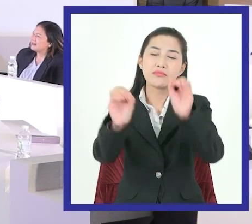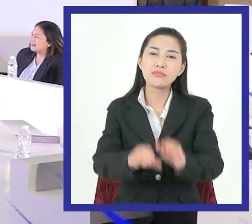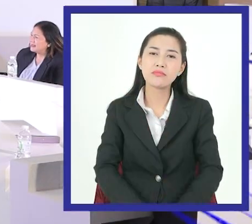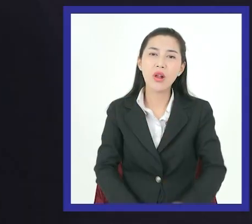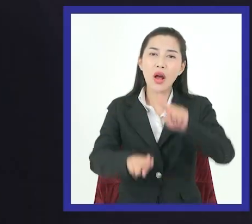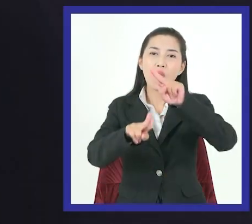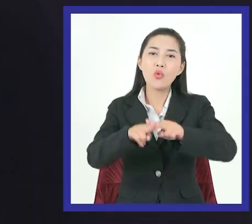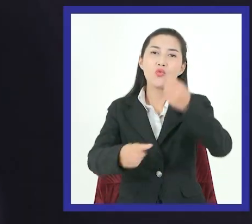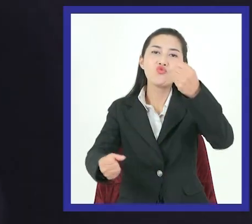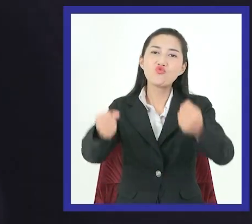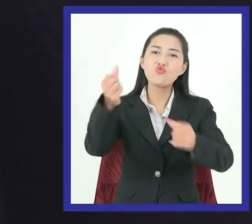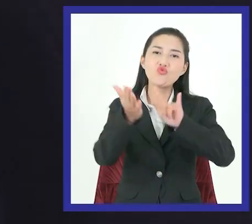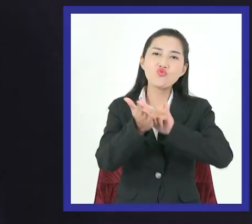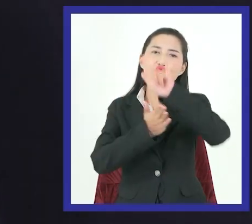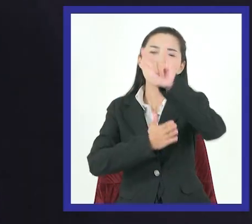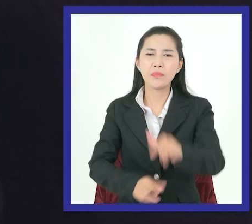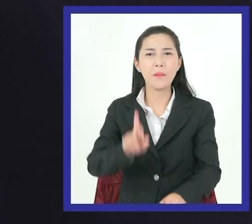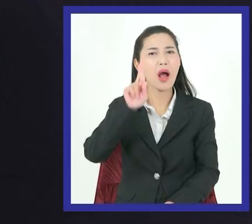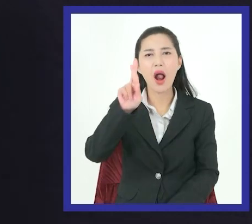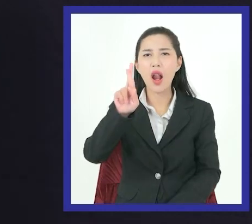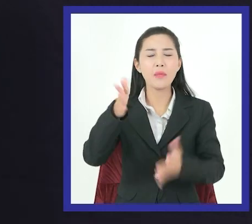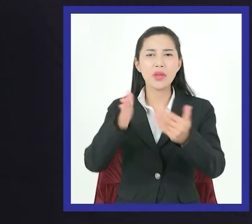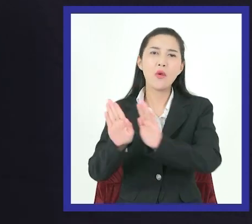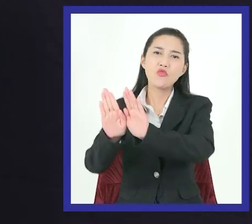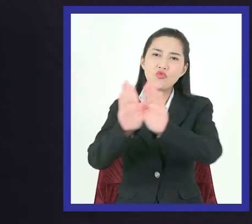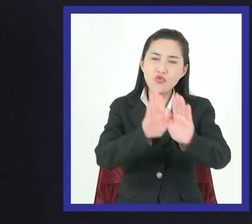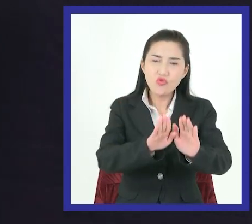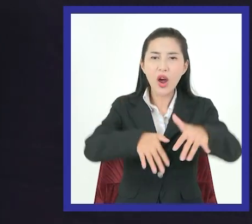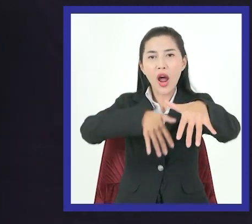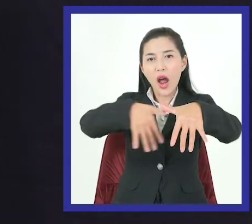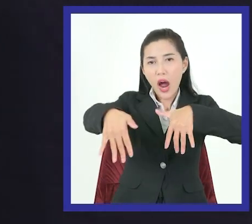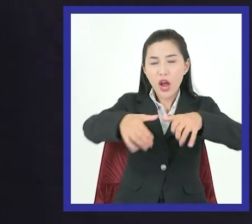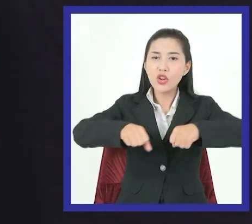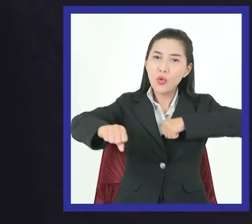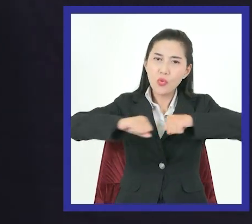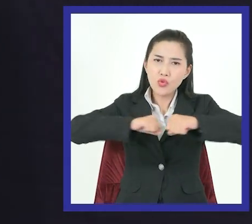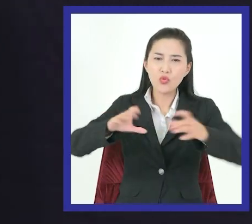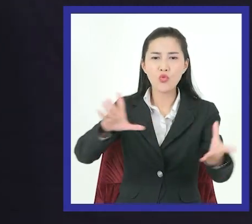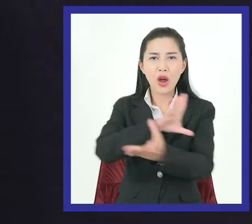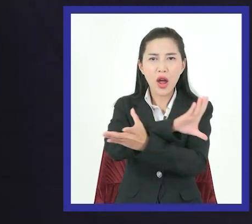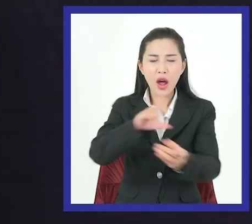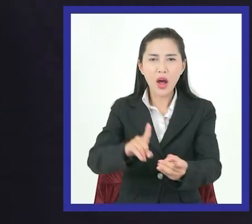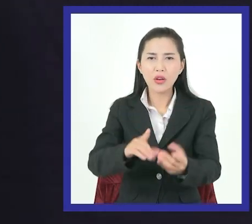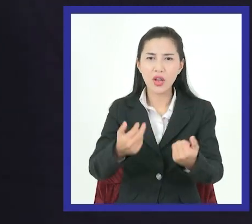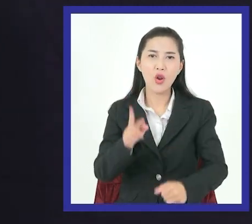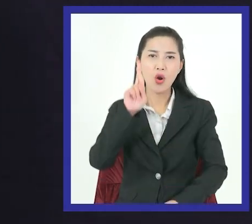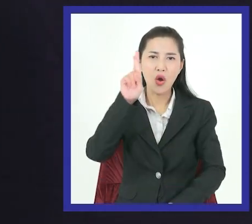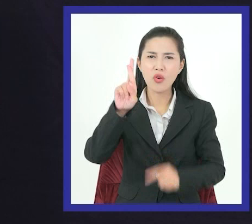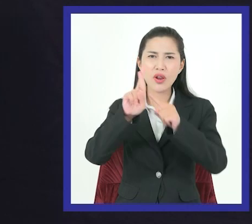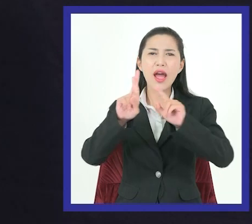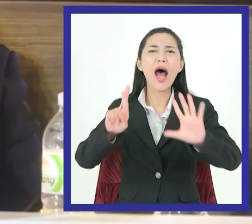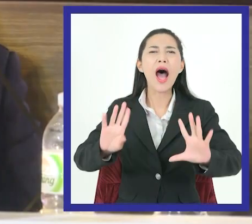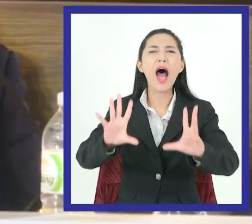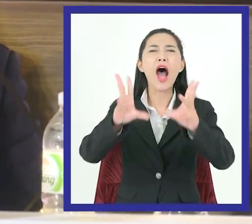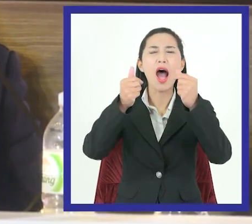นั่งเครื่องบินเห็นมั้ยนี่เป็นคนที่ไม่มีรอเรืออยากจะฝากเยาวชนคนทั้งหลายวัฒนธรรมก็ต้องรู้ว่าเดี๋ยวนี้รอเรือเราหายไปหมด